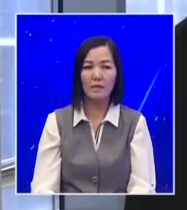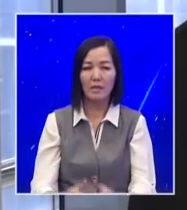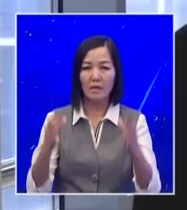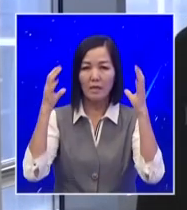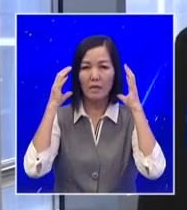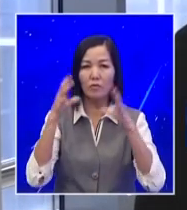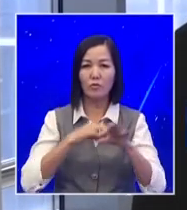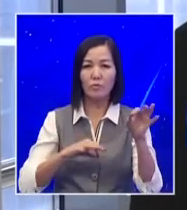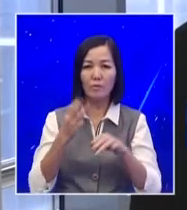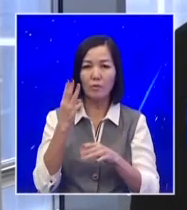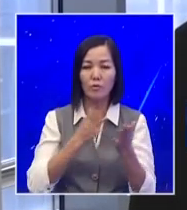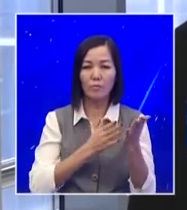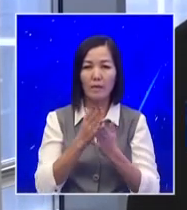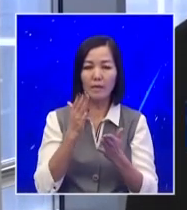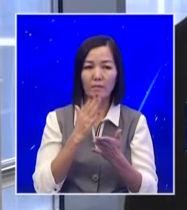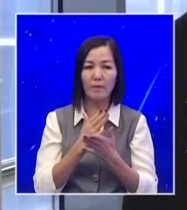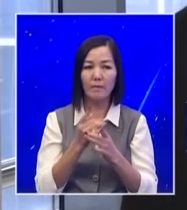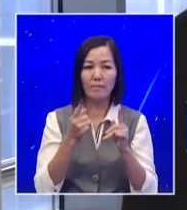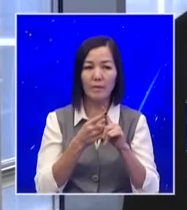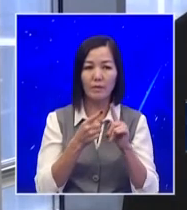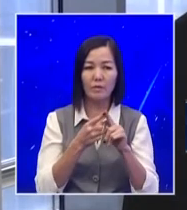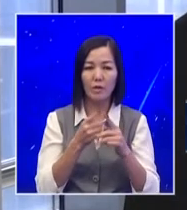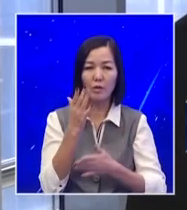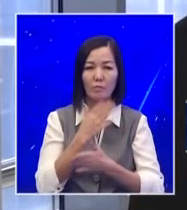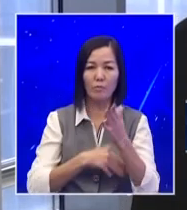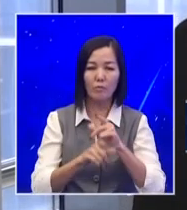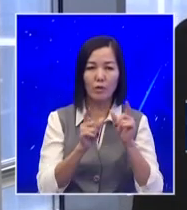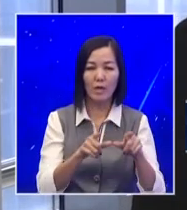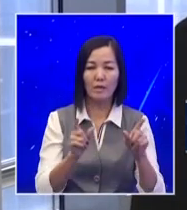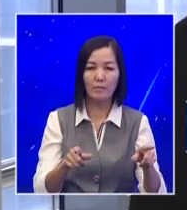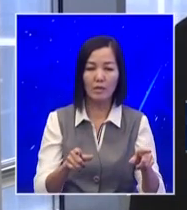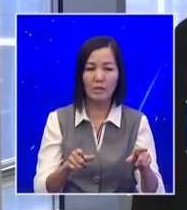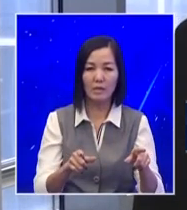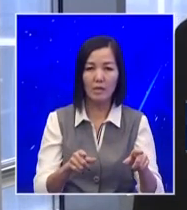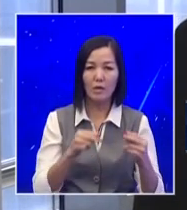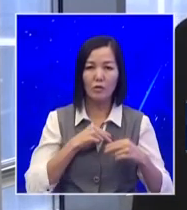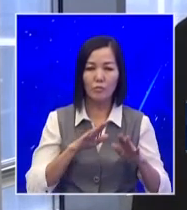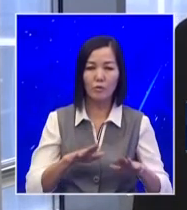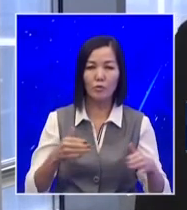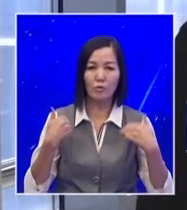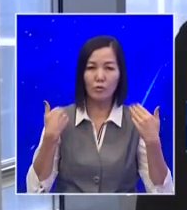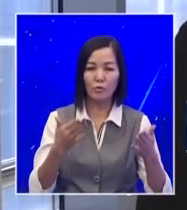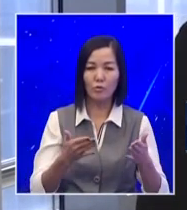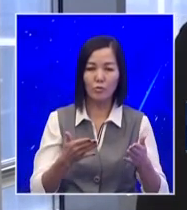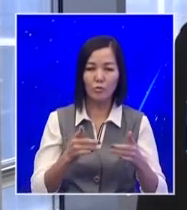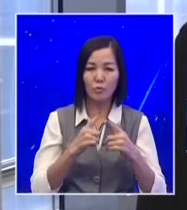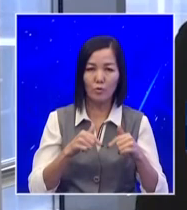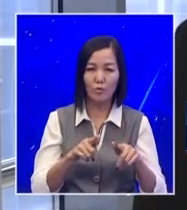3 бағыты бар. Біріншіден ол мүмкіндігі шектеулі азаматтарға жұмыс орны мен жұмыс орнын